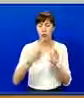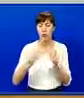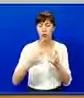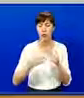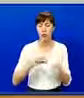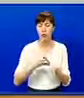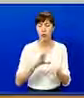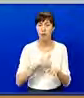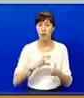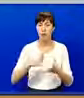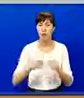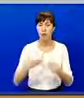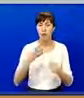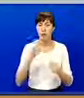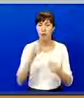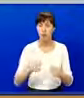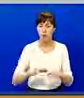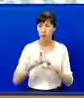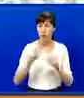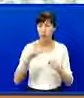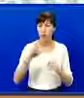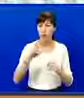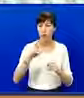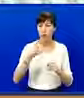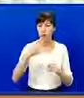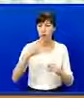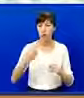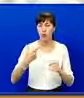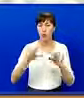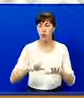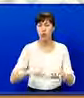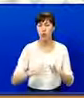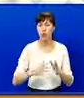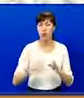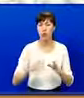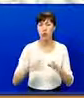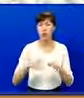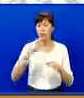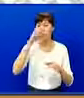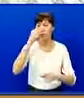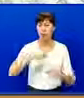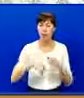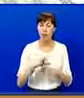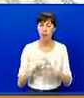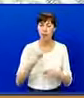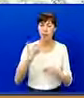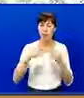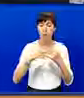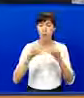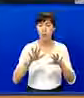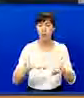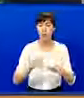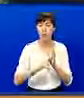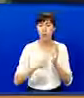жүргізілген. Нәтижесінде 4 азамат көлемі 244 гектар болатын жерден өз еріктерімен бас тартып мемлекетке қайтарды. Ал 5 жер иесінің 73 гектар